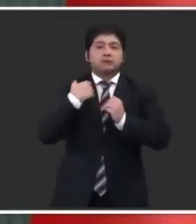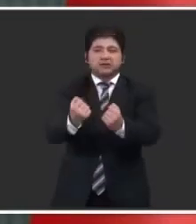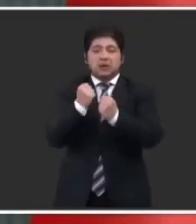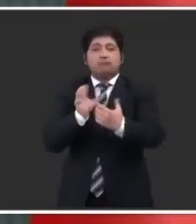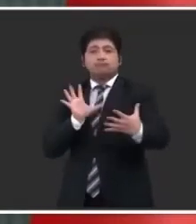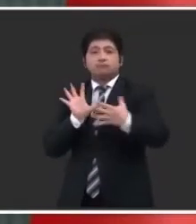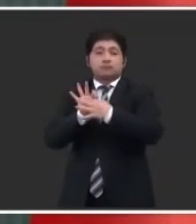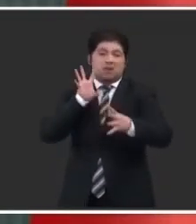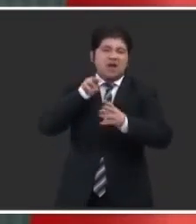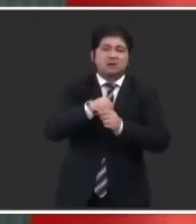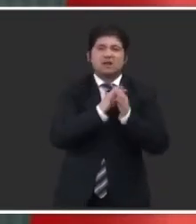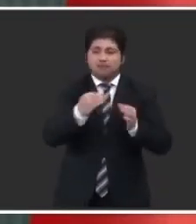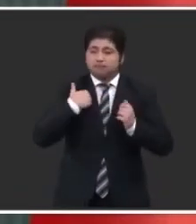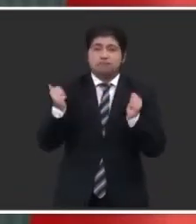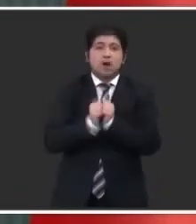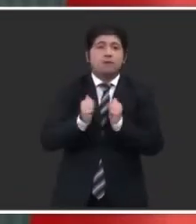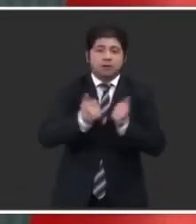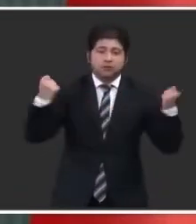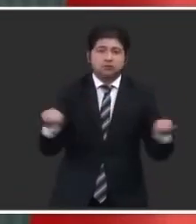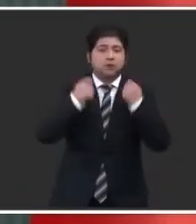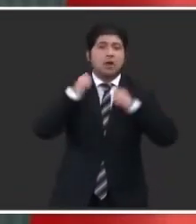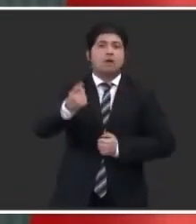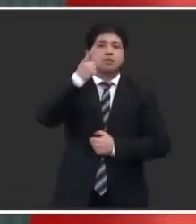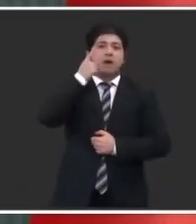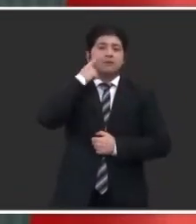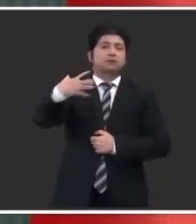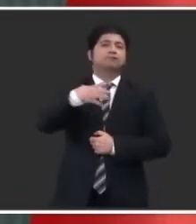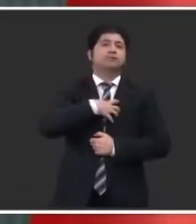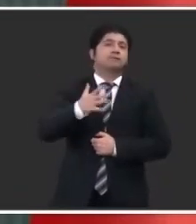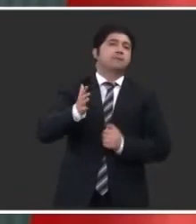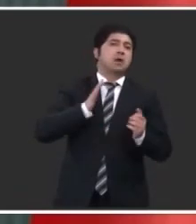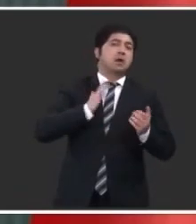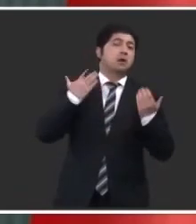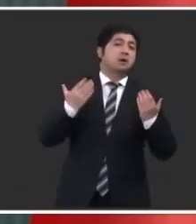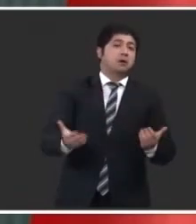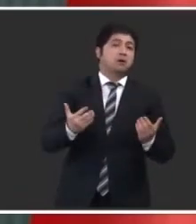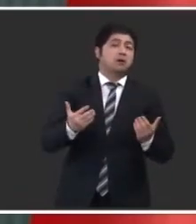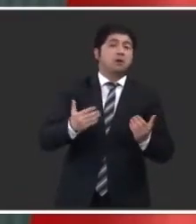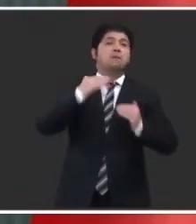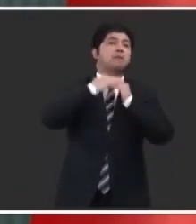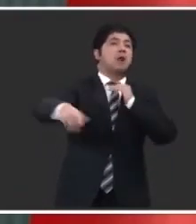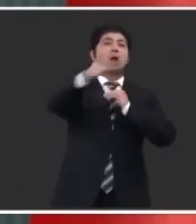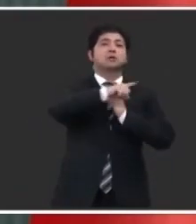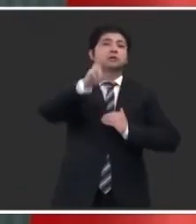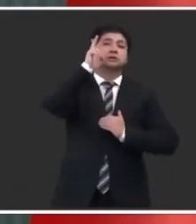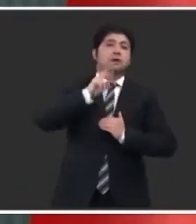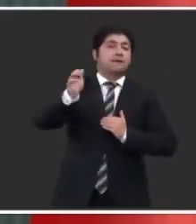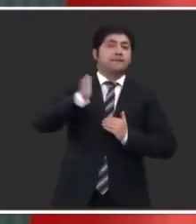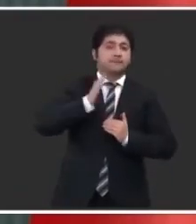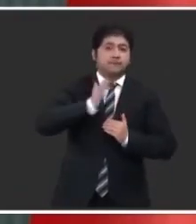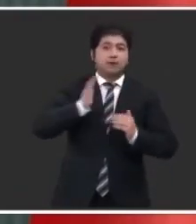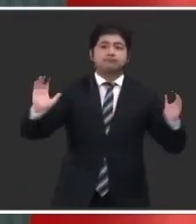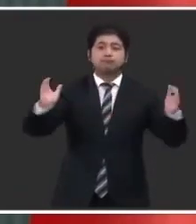tırnak gibi bütünleşmiş şekilde çalışan bir devlete sahibiz milletimizin zenginliğinden ve